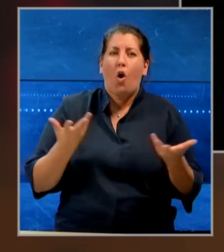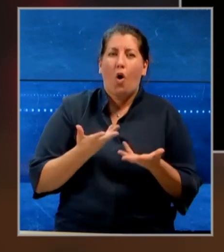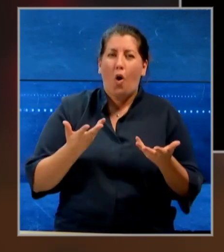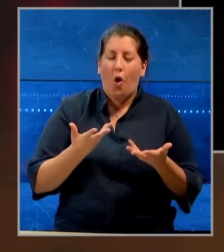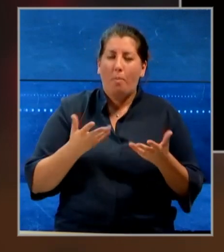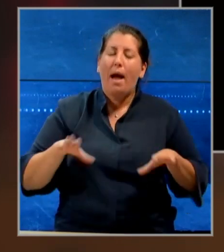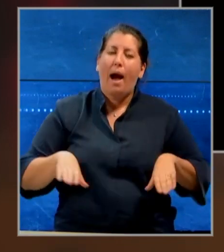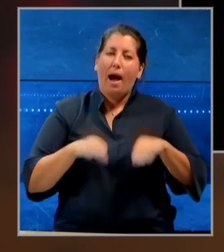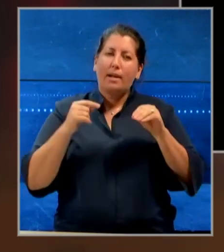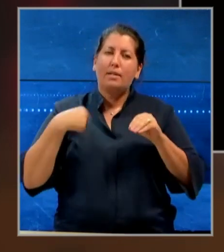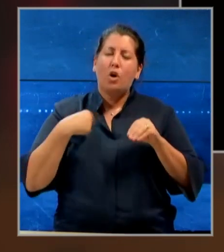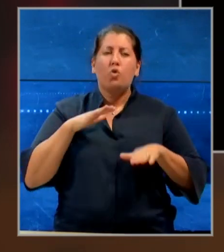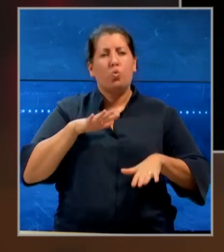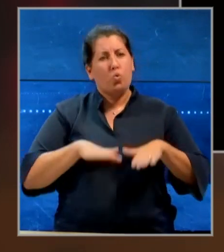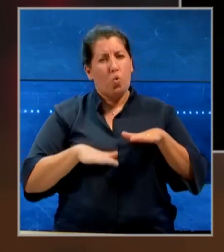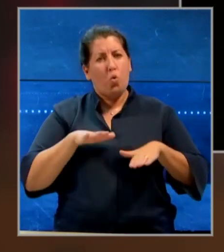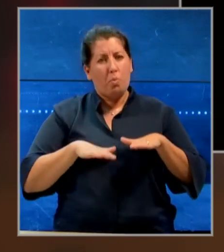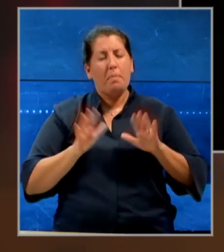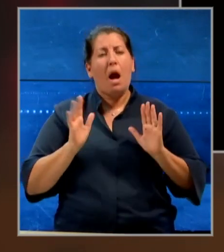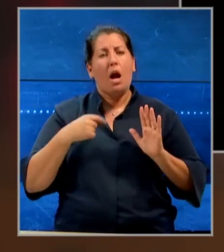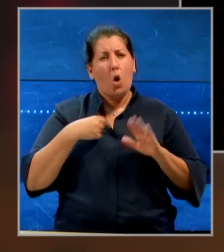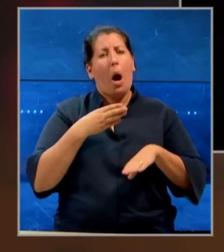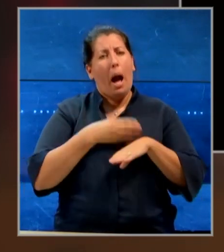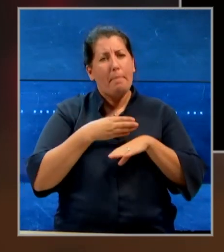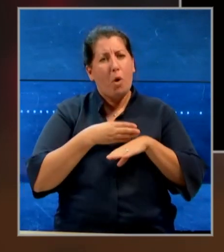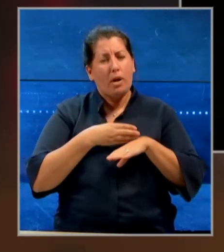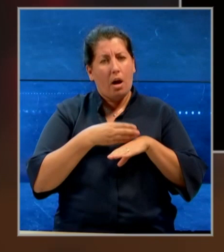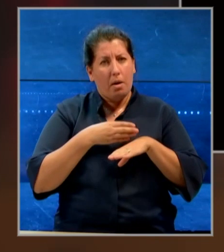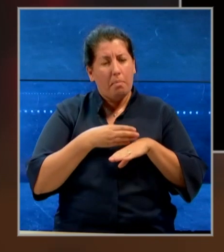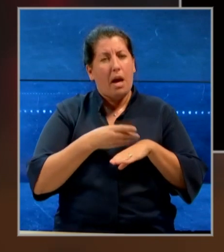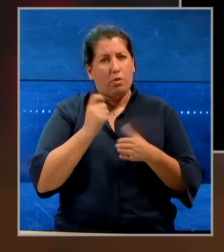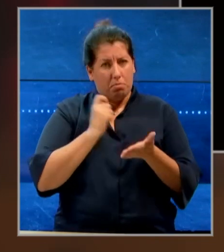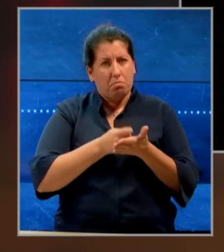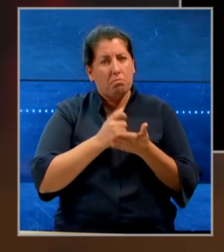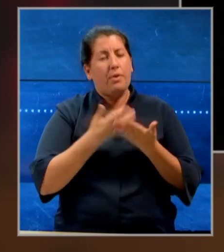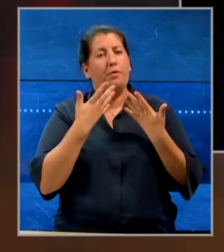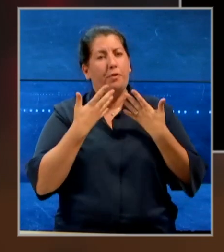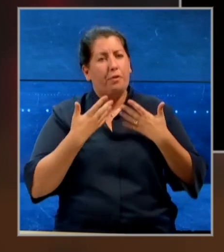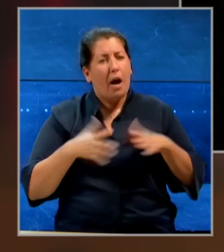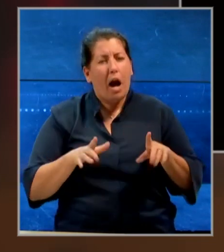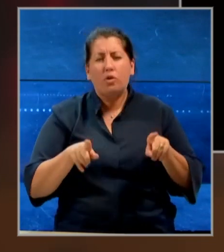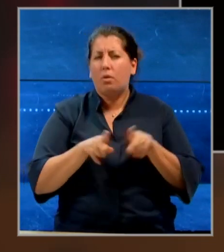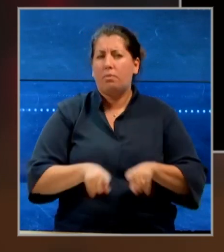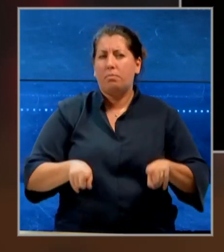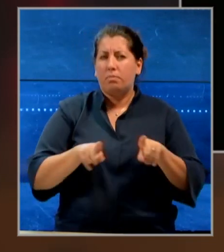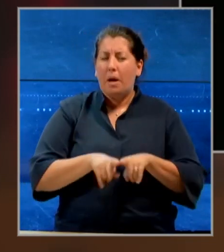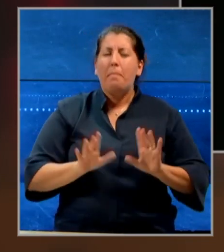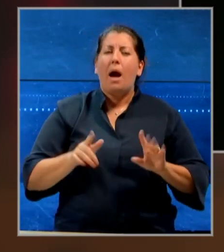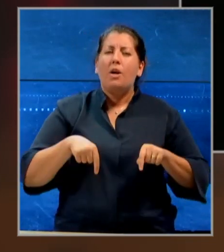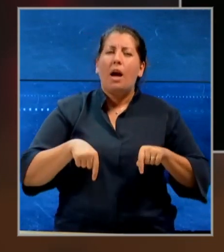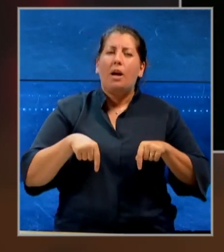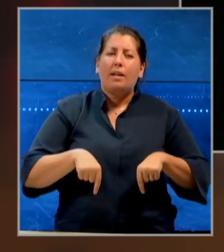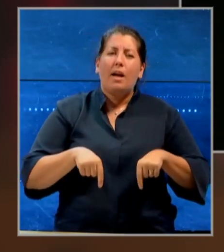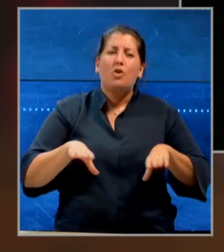molto titubante, ho fatto l'abbonamento come tutti, come sempre, e devo dire che incomincio a divertirmi, perché la